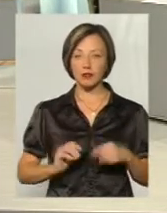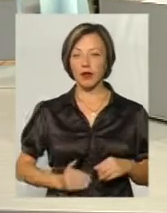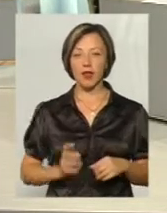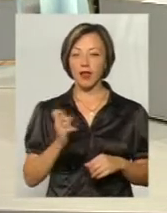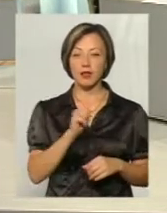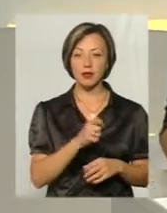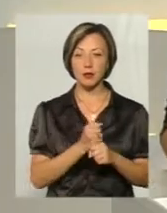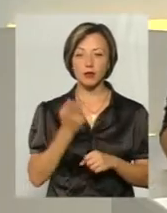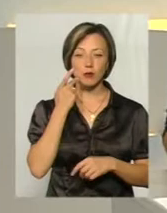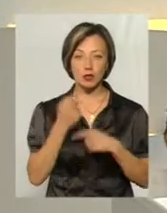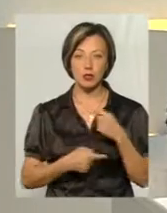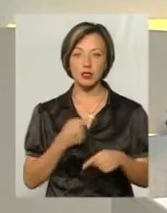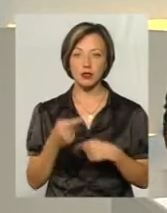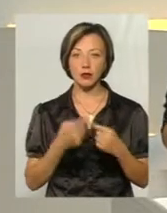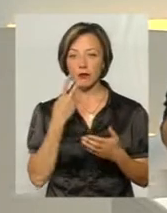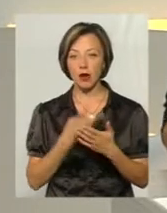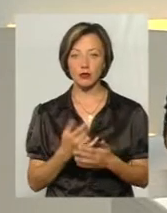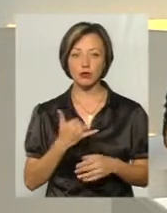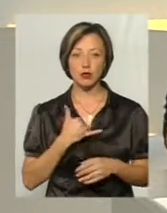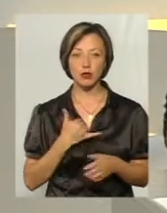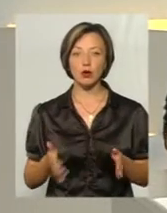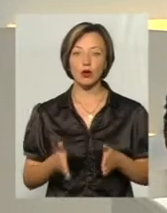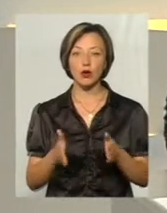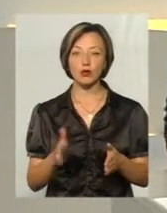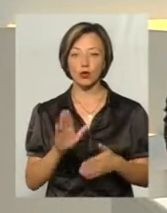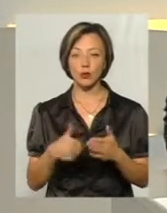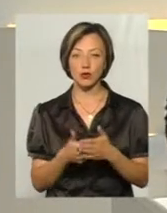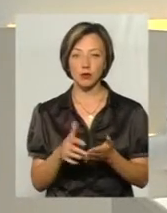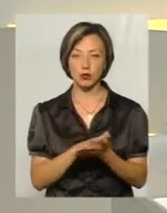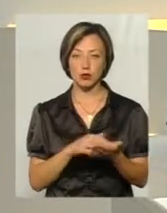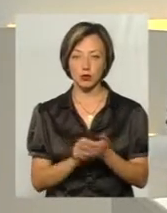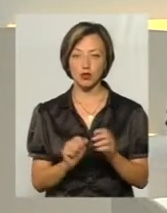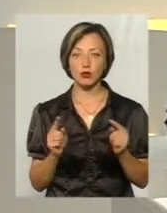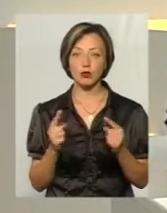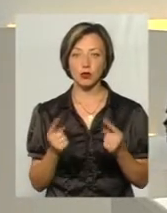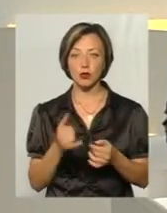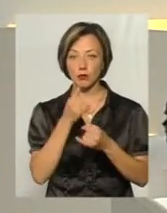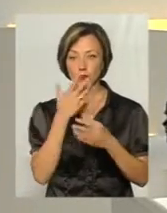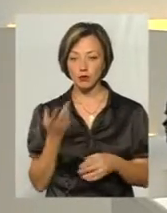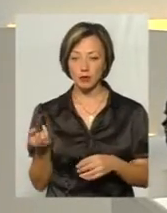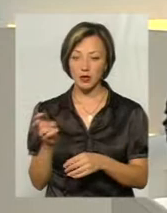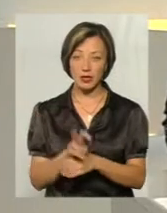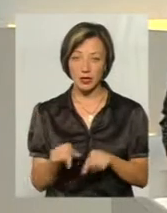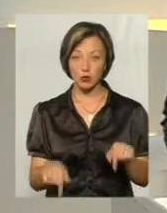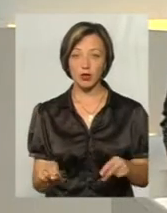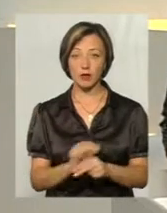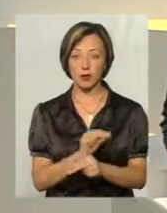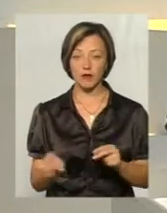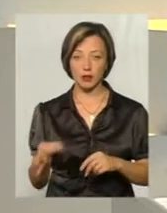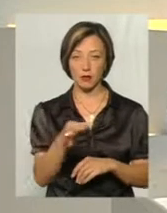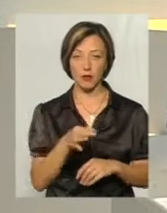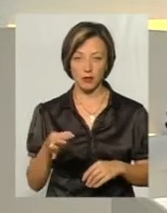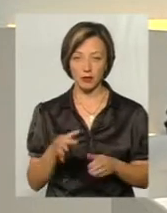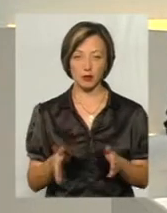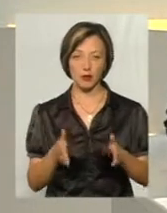які робили це весь час, і ми бачимо, що у нас дороги до сих пір зношені. То чому ж вони не можуть зайти до нас у область і